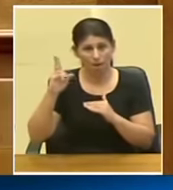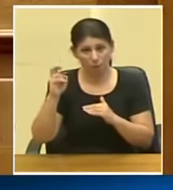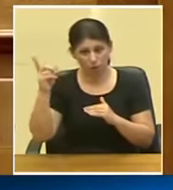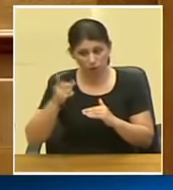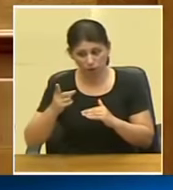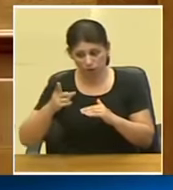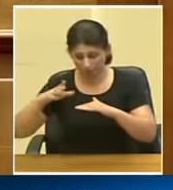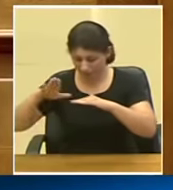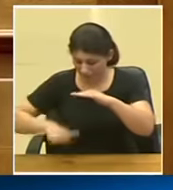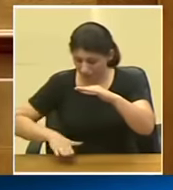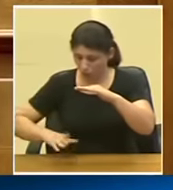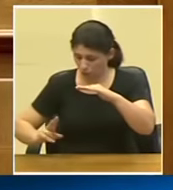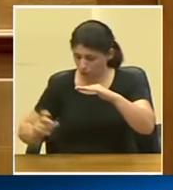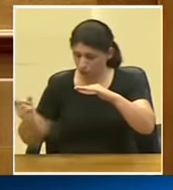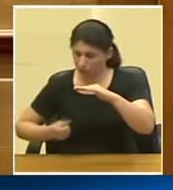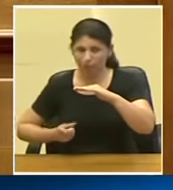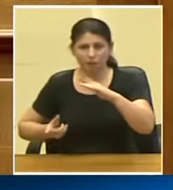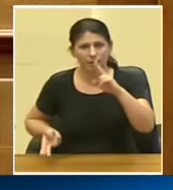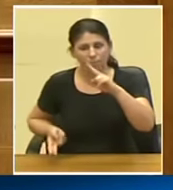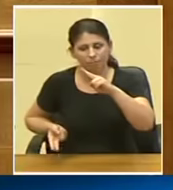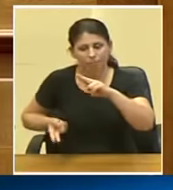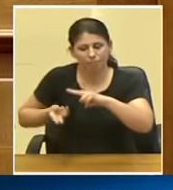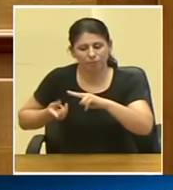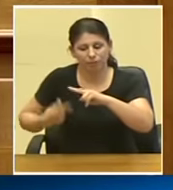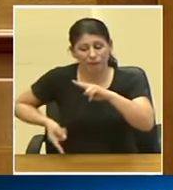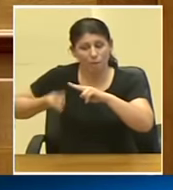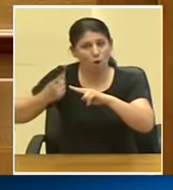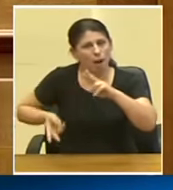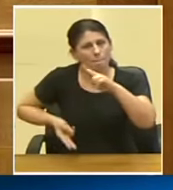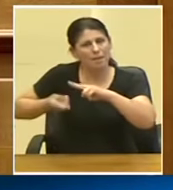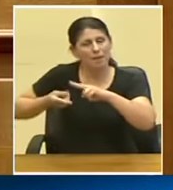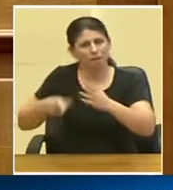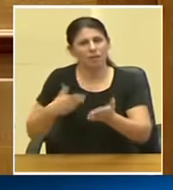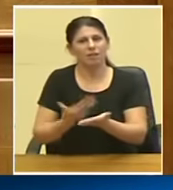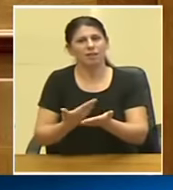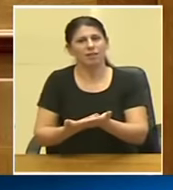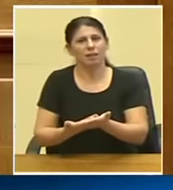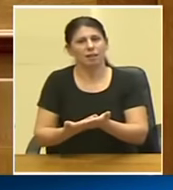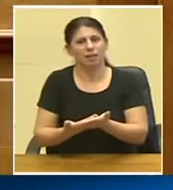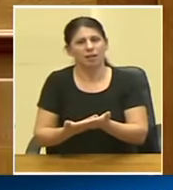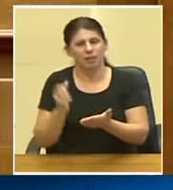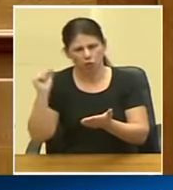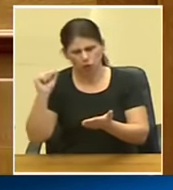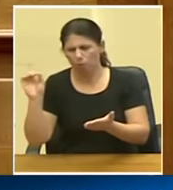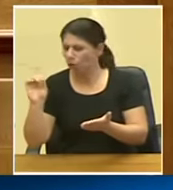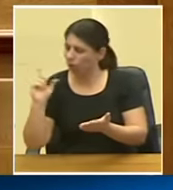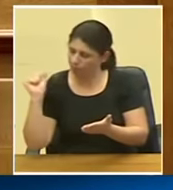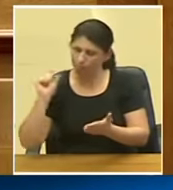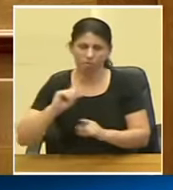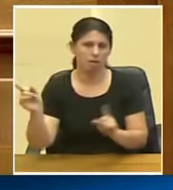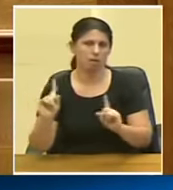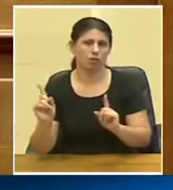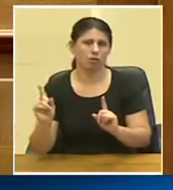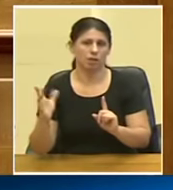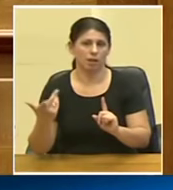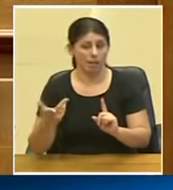το κάτω του 20% έχει συρρυκνωθεί η διαφορά. Αυτά είναι τα στοιχεία. Είναι σε αυτό που θέλουμε, είναι σοσιαλισμός. Όχι, δεν είναι σοσιαλισμός. Είναι όμως η